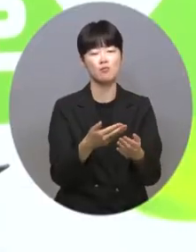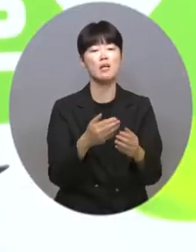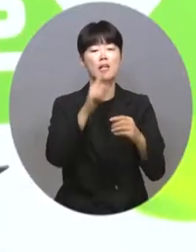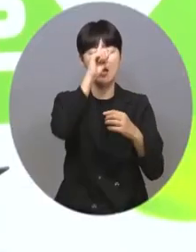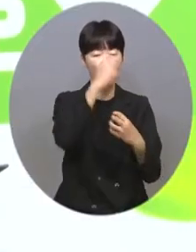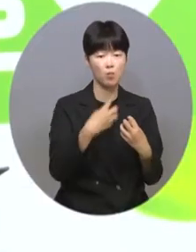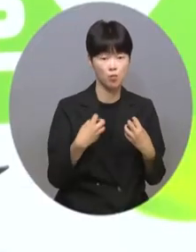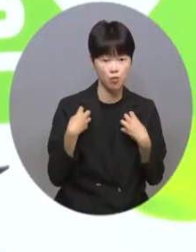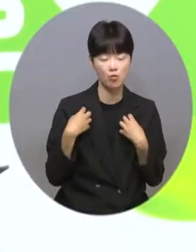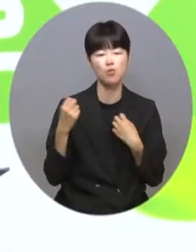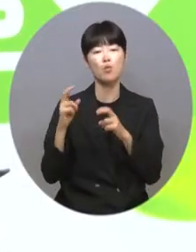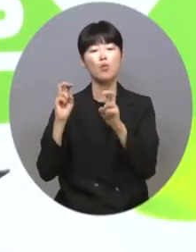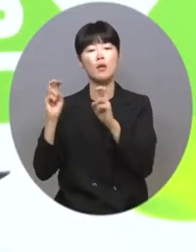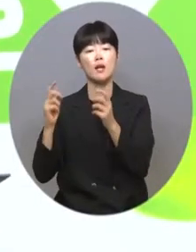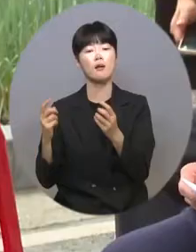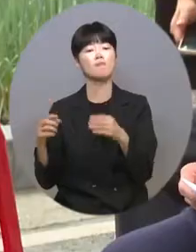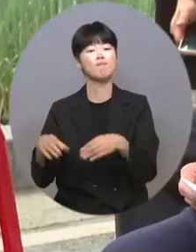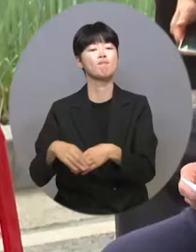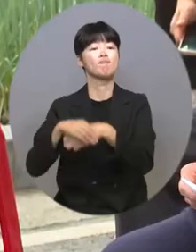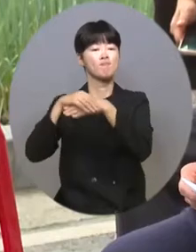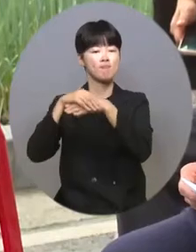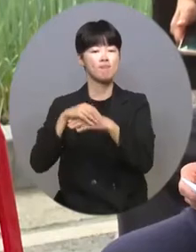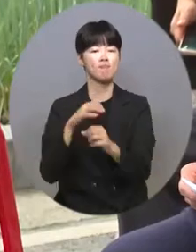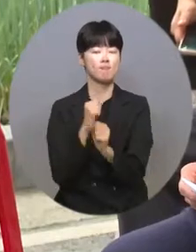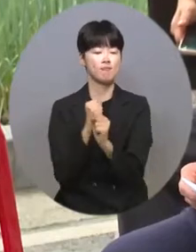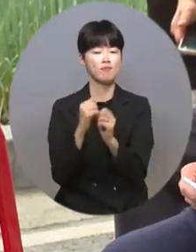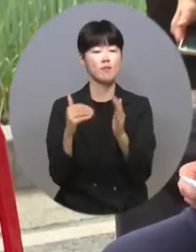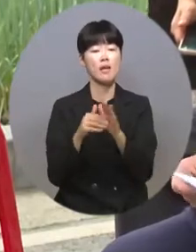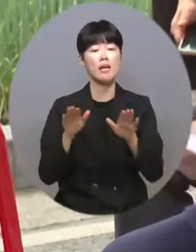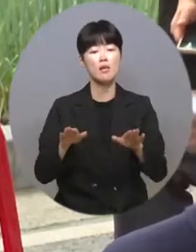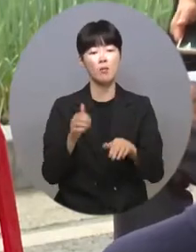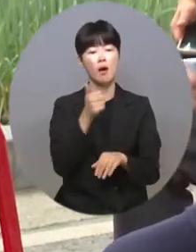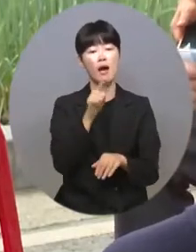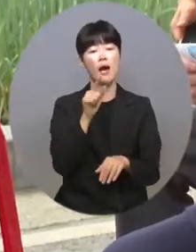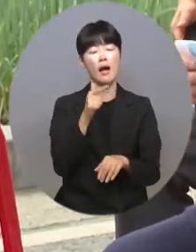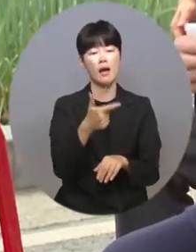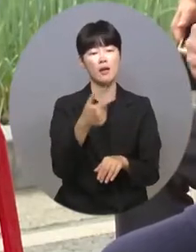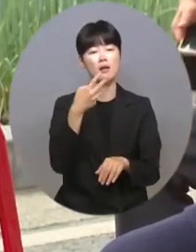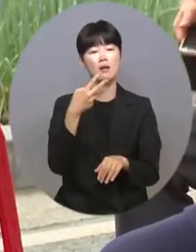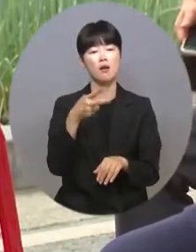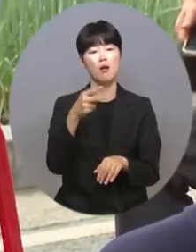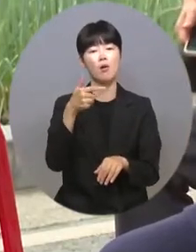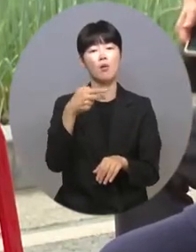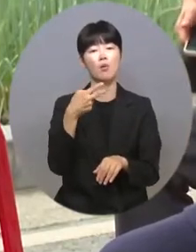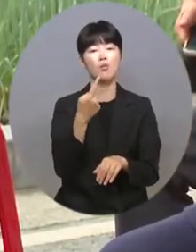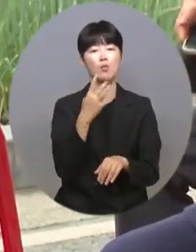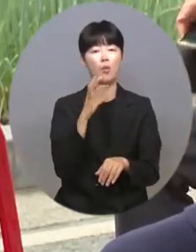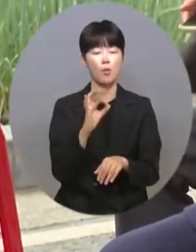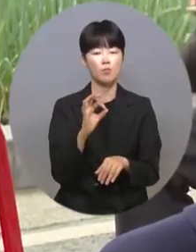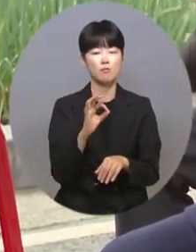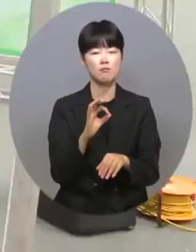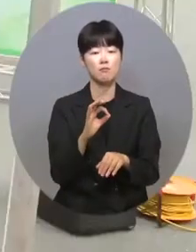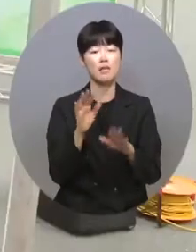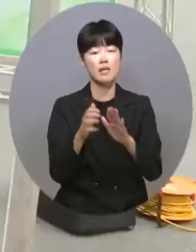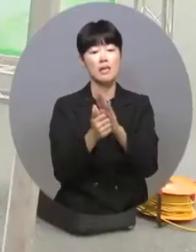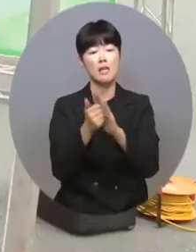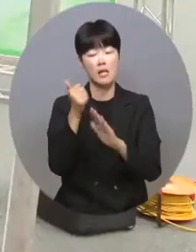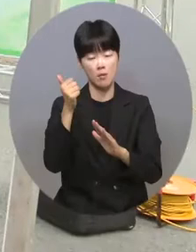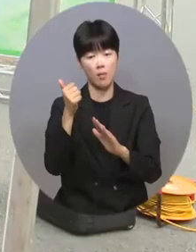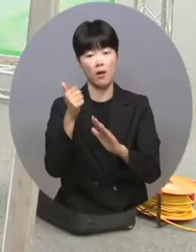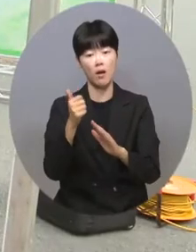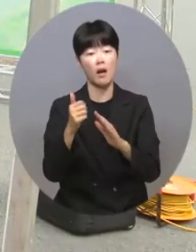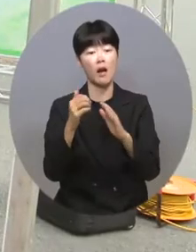동희 마 우수 20호 가고 있는 중 충 장애인과 노모를 포함한 3명의 가족이 거주